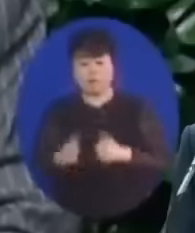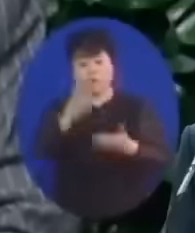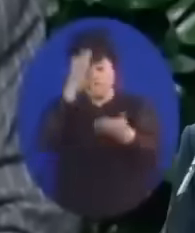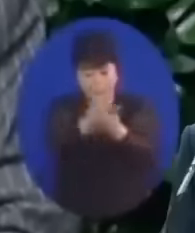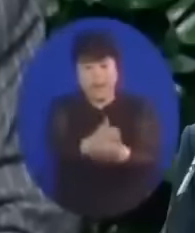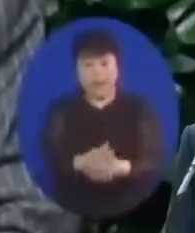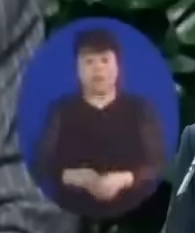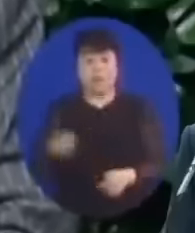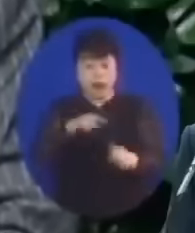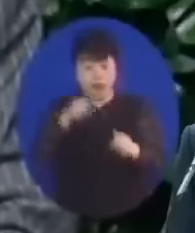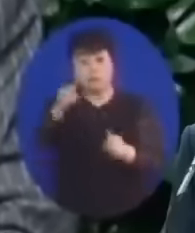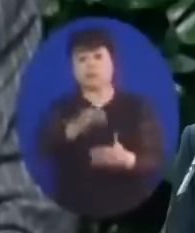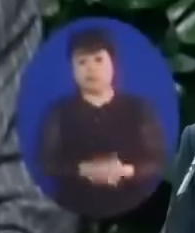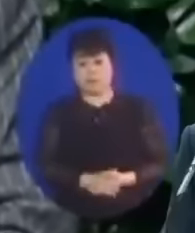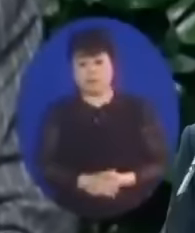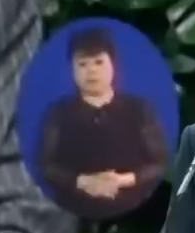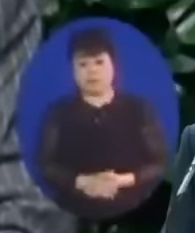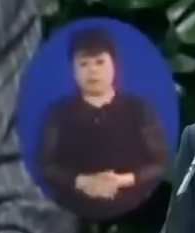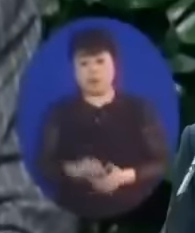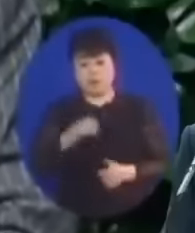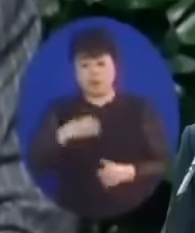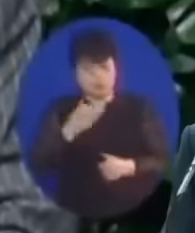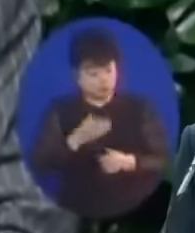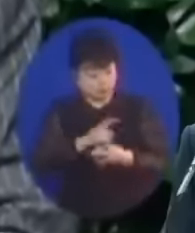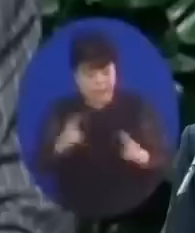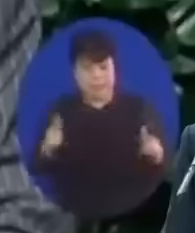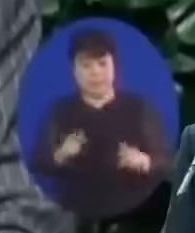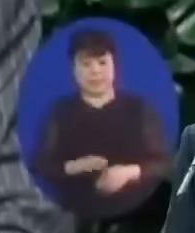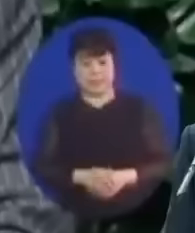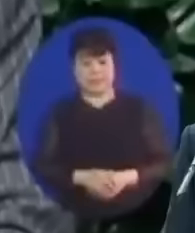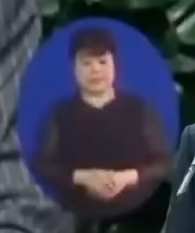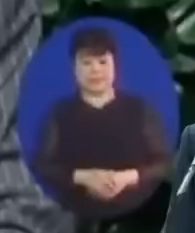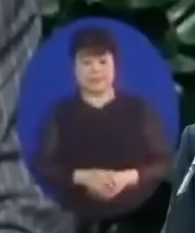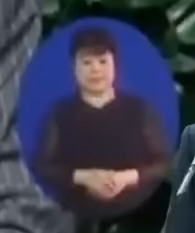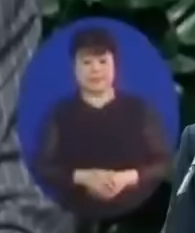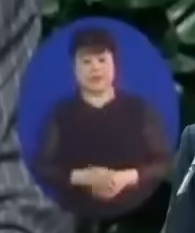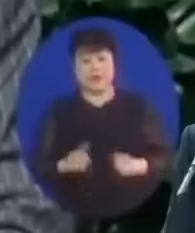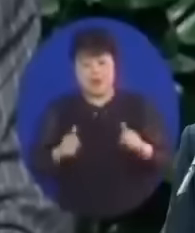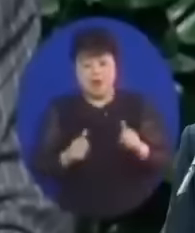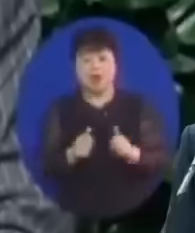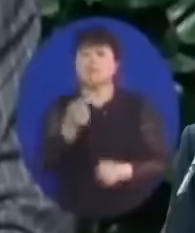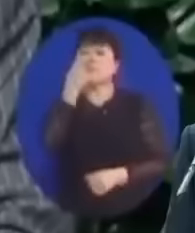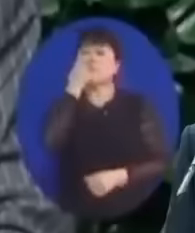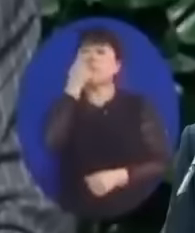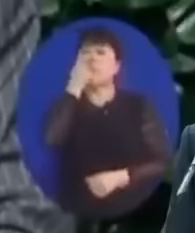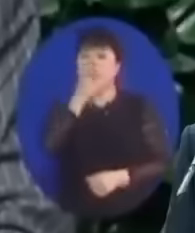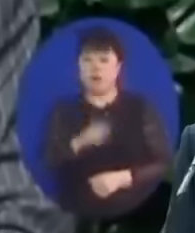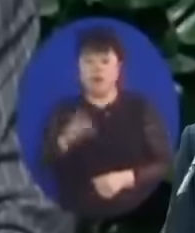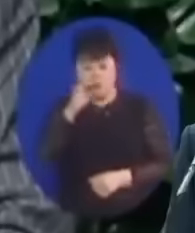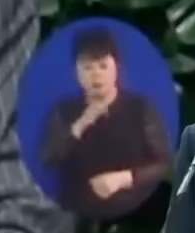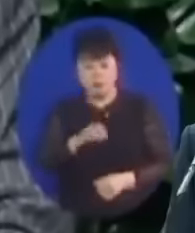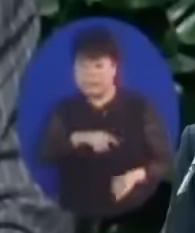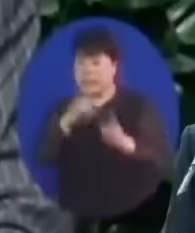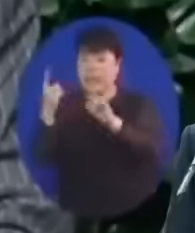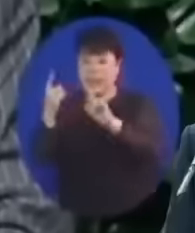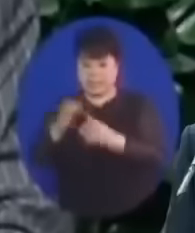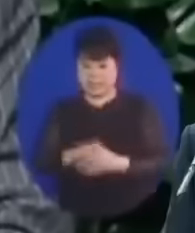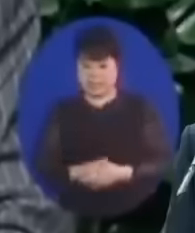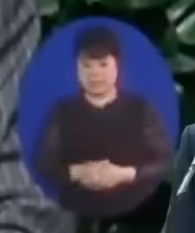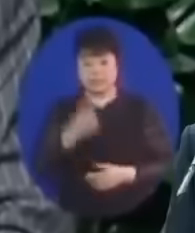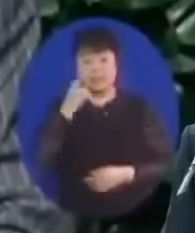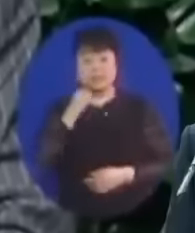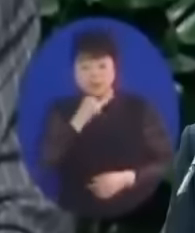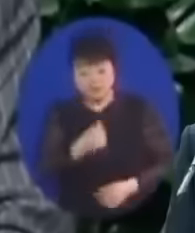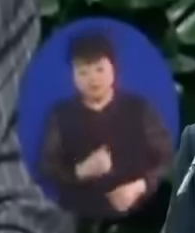말라고 훈련시키는 것이지 너희 괴롭히려고 훈련하는 것이 아닌 줄을 아느냐. 열심히 훈련을 받으면 안 죽고 살아남지만 이렇게